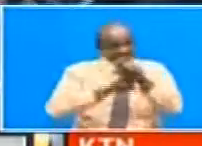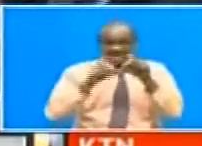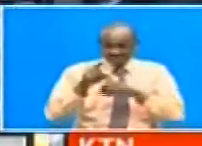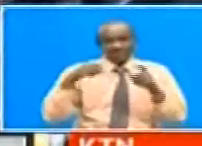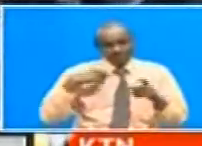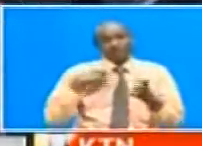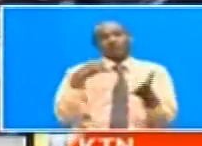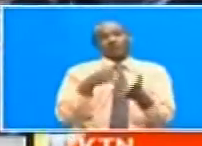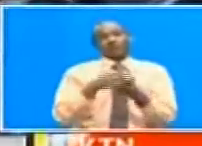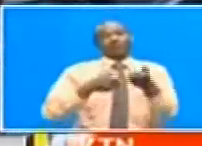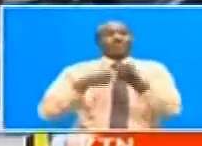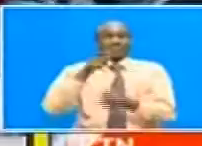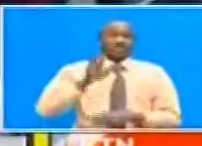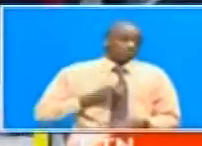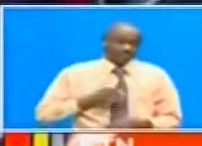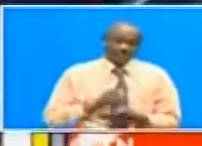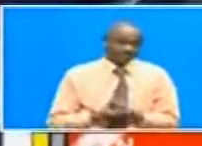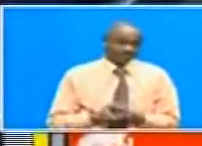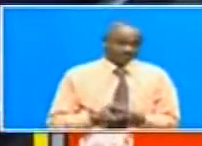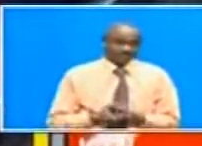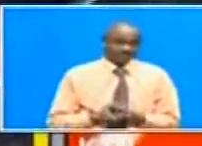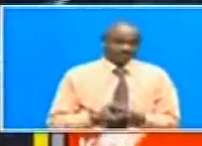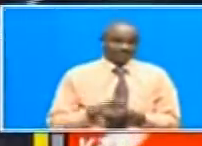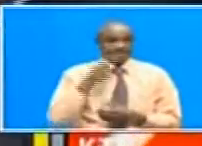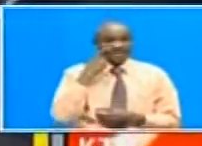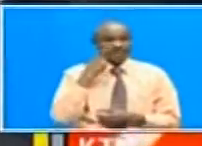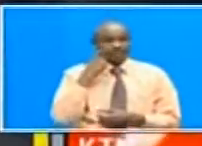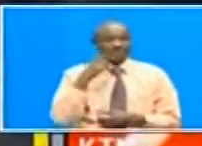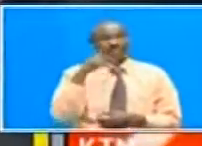wale waliotekeleza unyama huo. Mary Kilobi, KTN Leo.